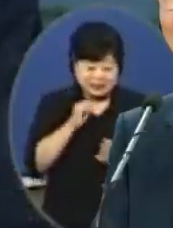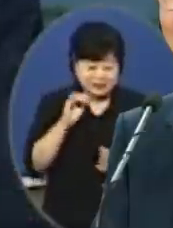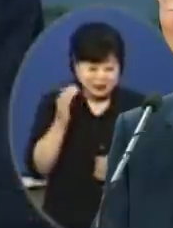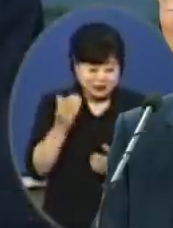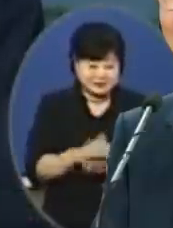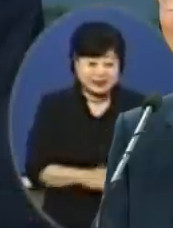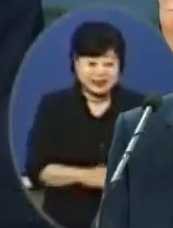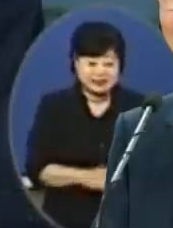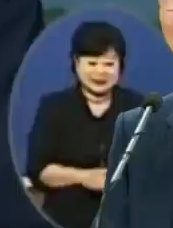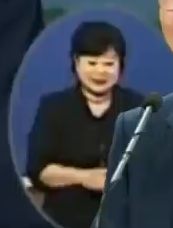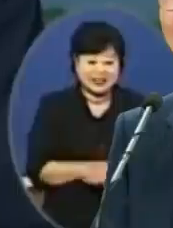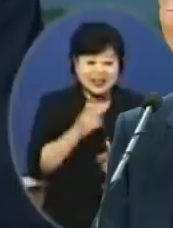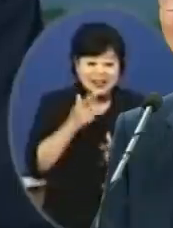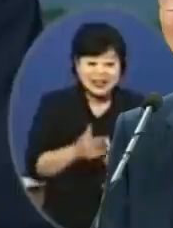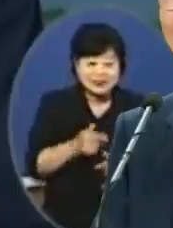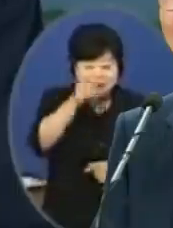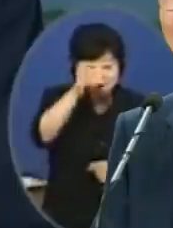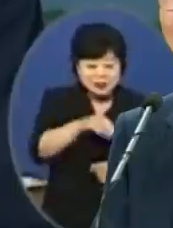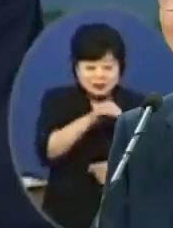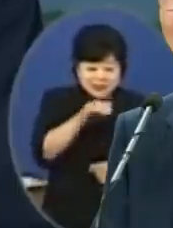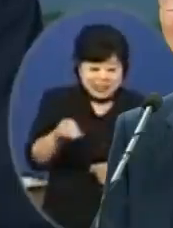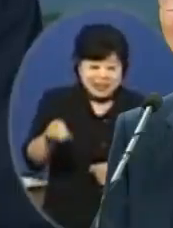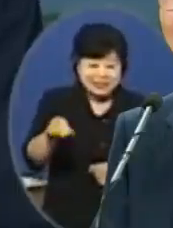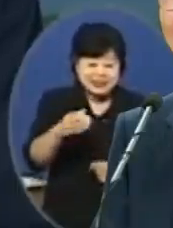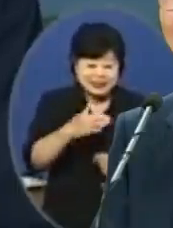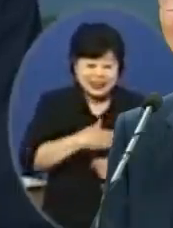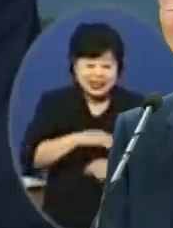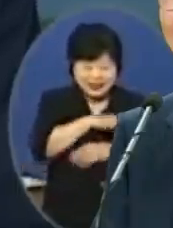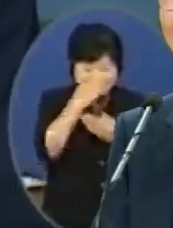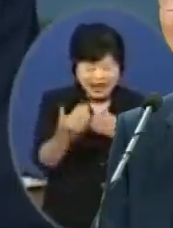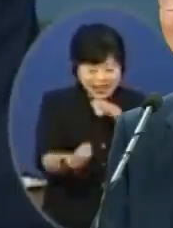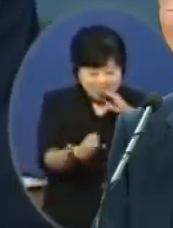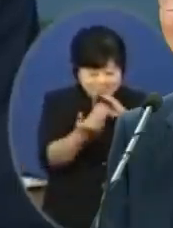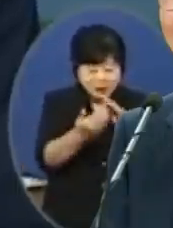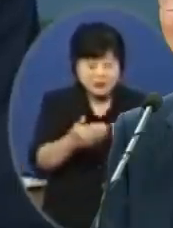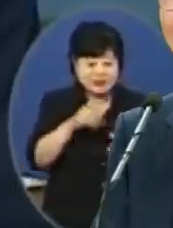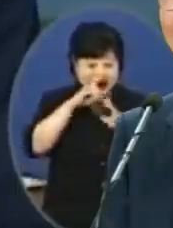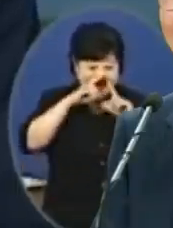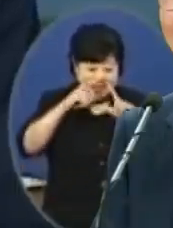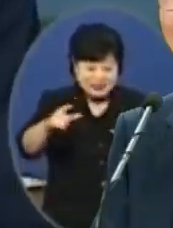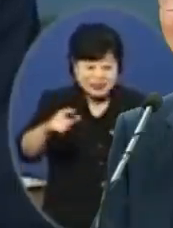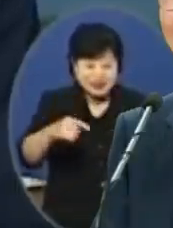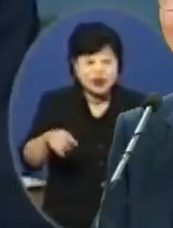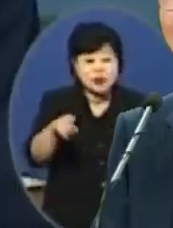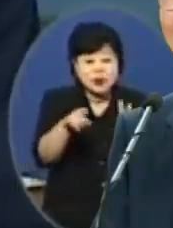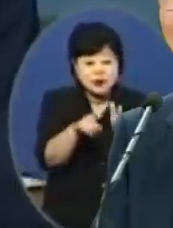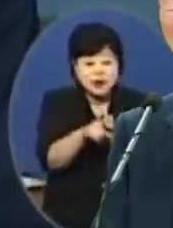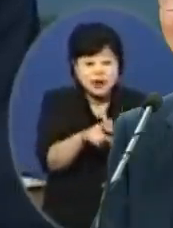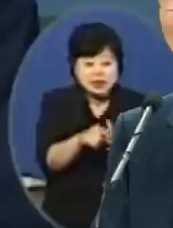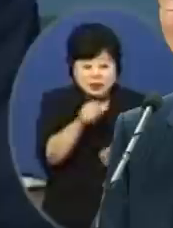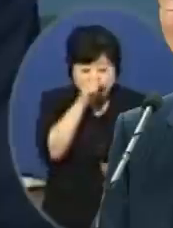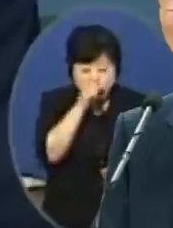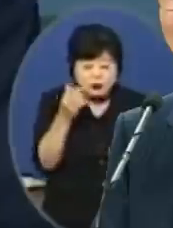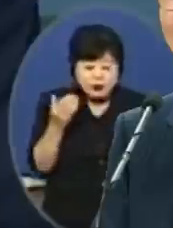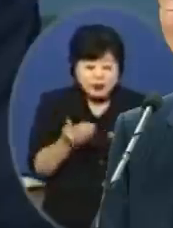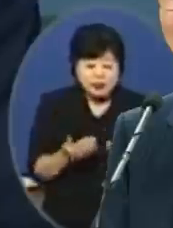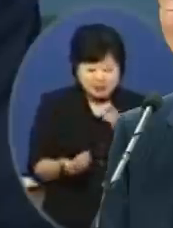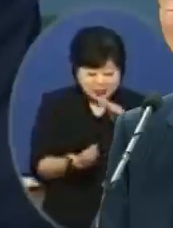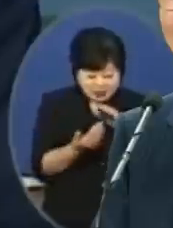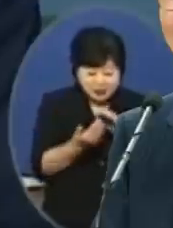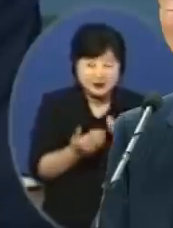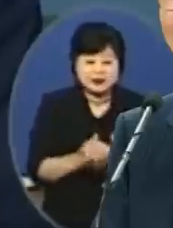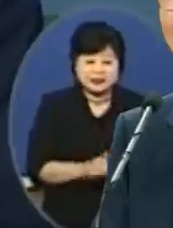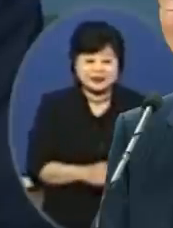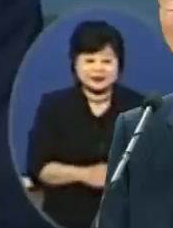된 것입니다. 예수님이 십자가에서 내가 다 이루었다고 하실 때 여러분을 위해서 좋은 일을 다 일어나게